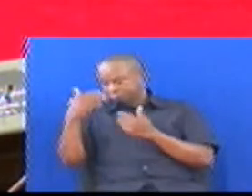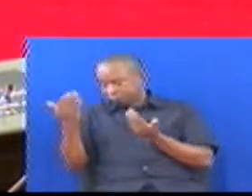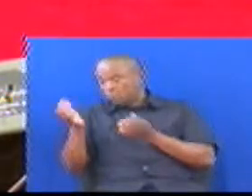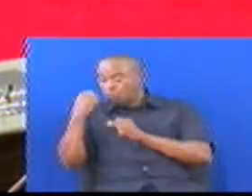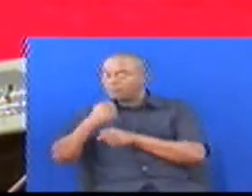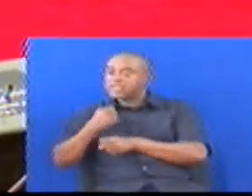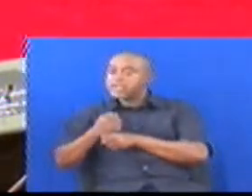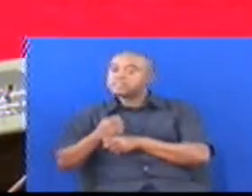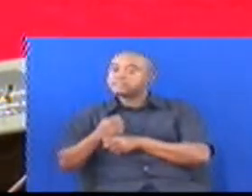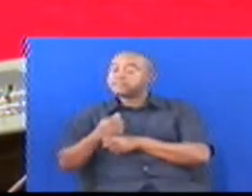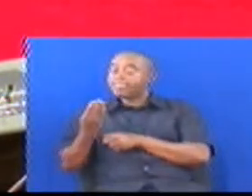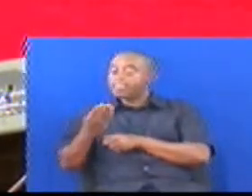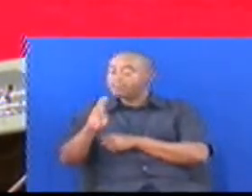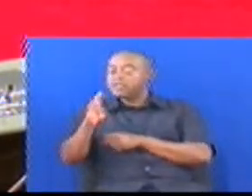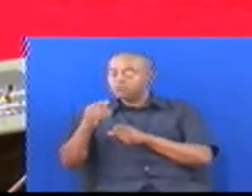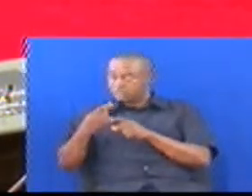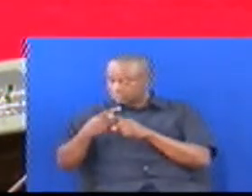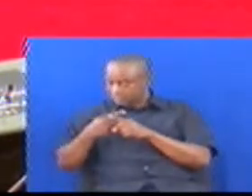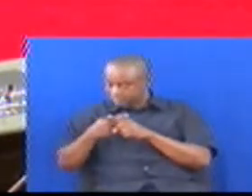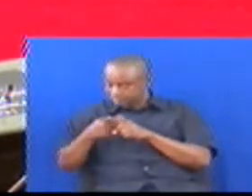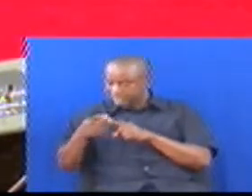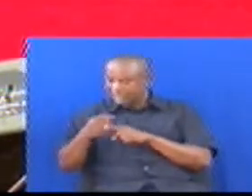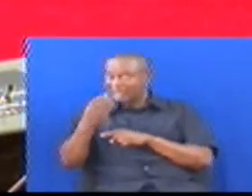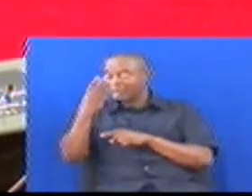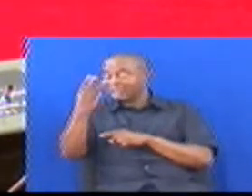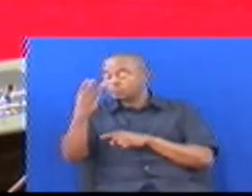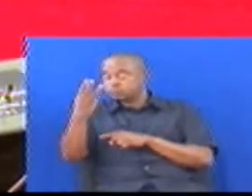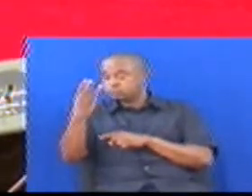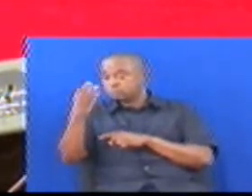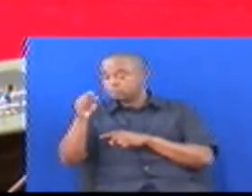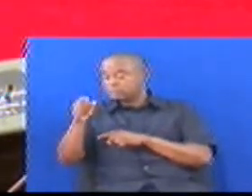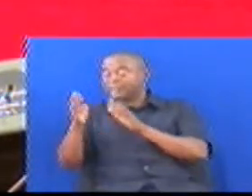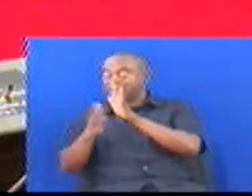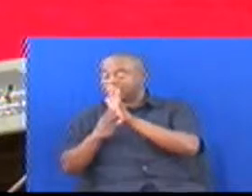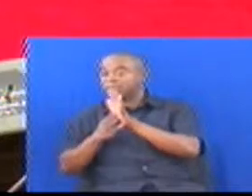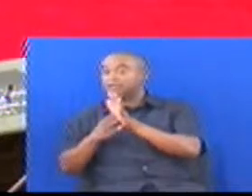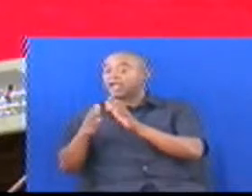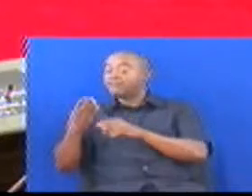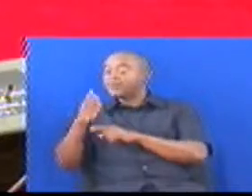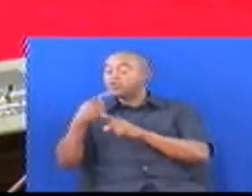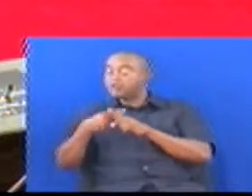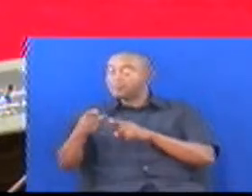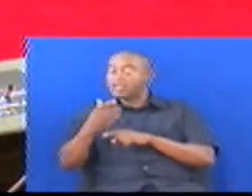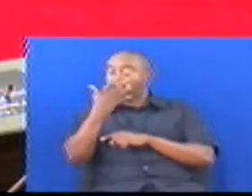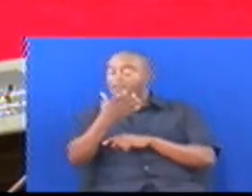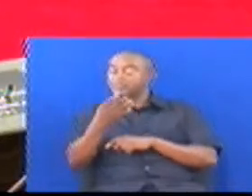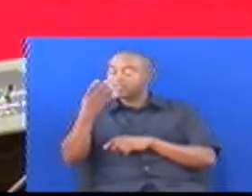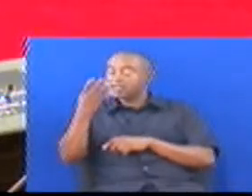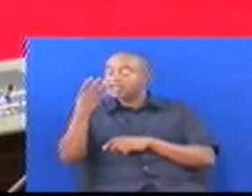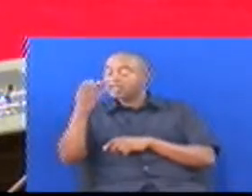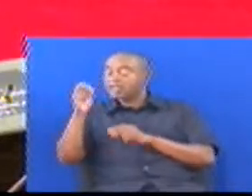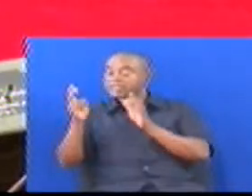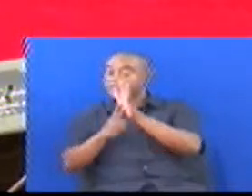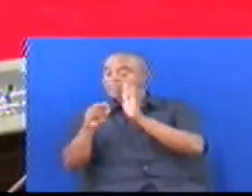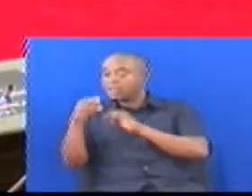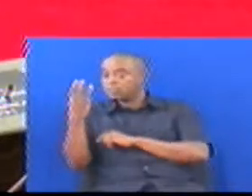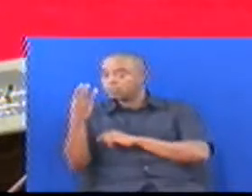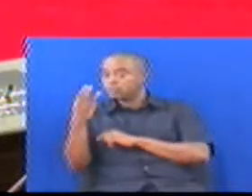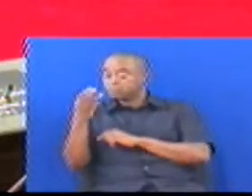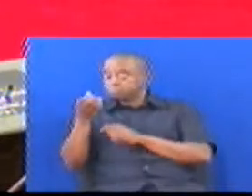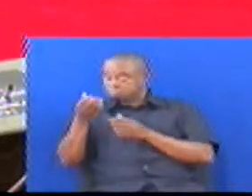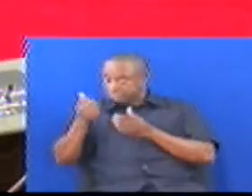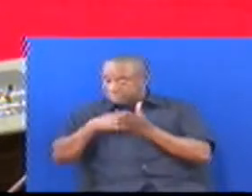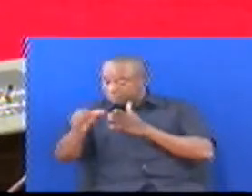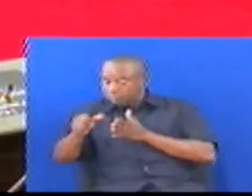watumishi shilingi bilioni 103.69 na shilingi bilioni 154.73 kwa ajili ya watoa